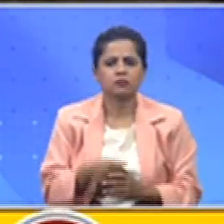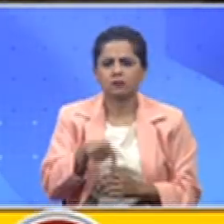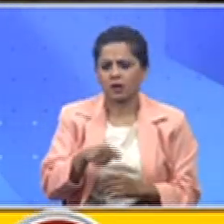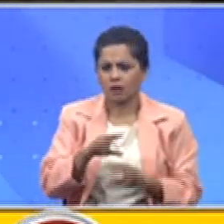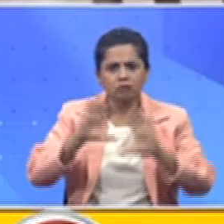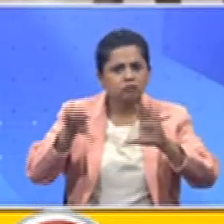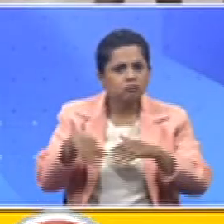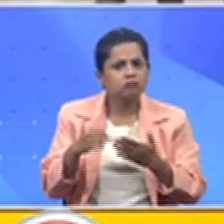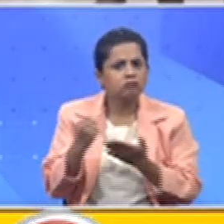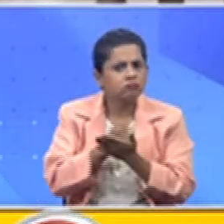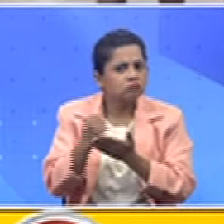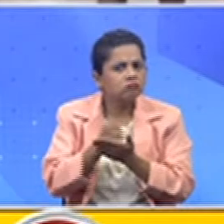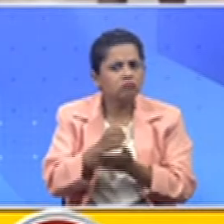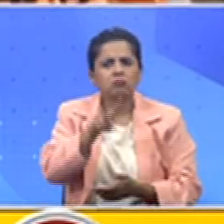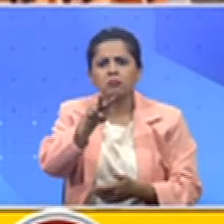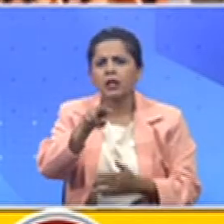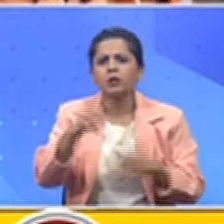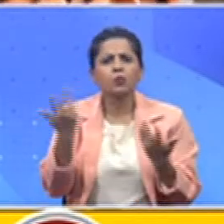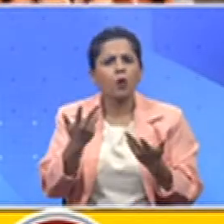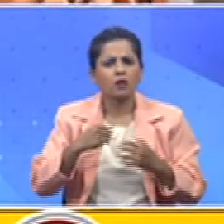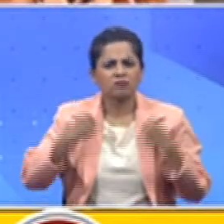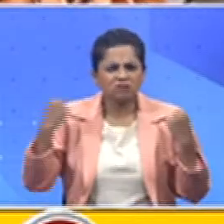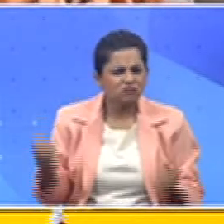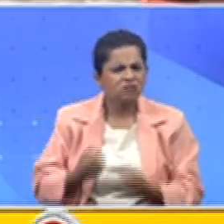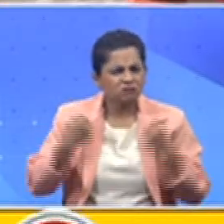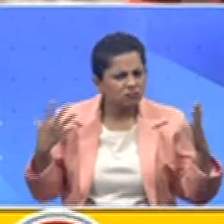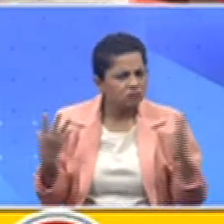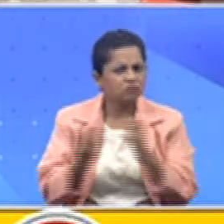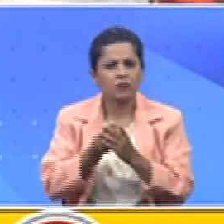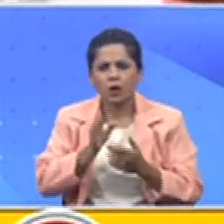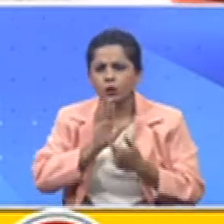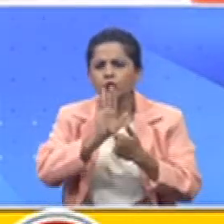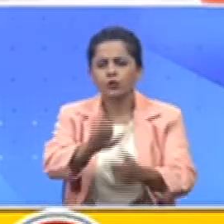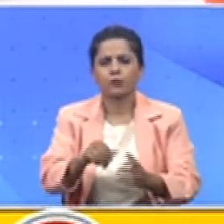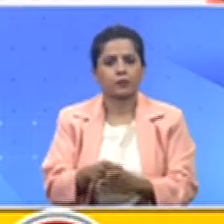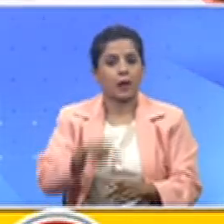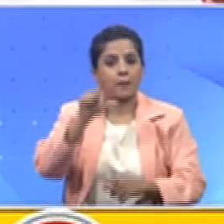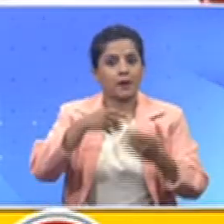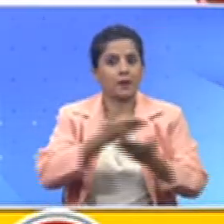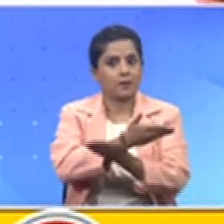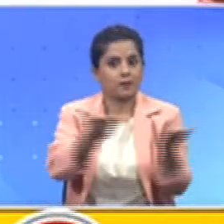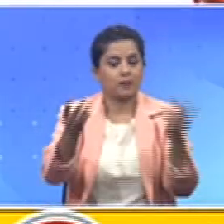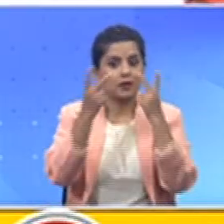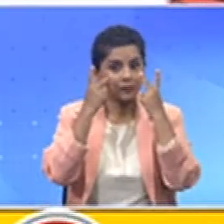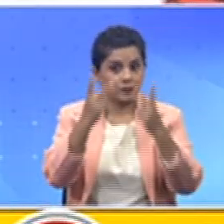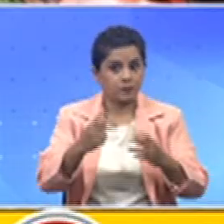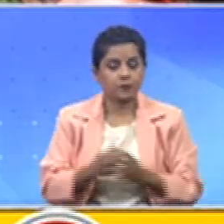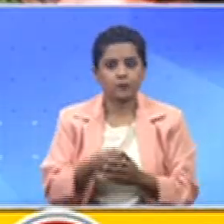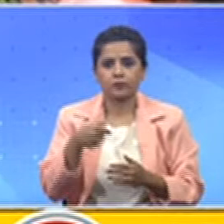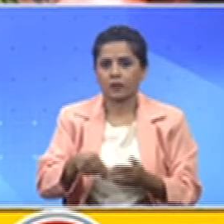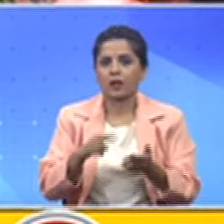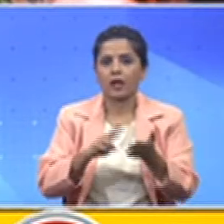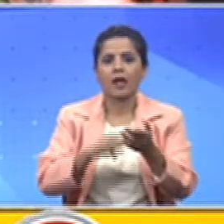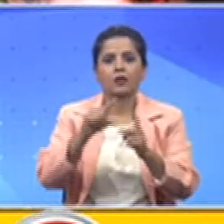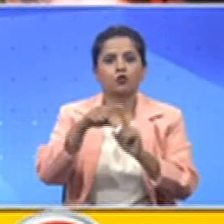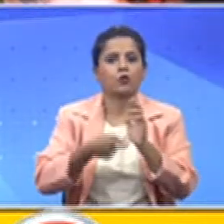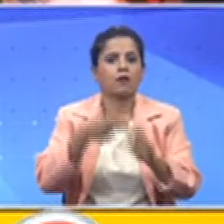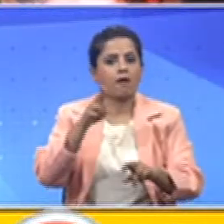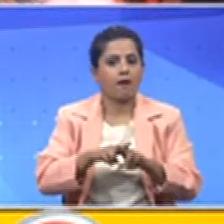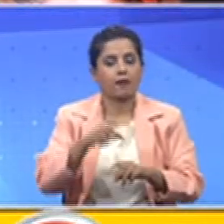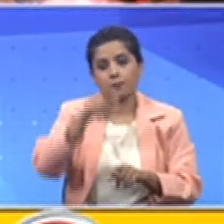सामूहिक प्रयास की ताकत क्या होती है। स्थानीय लोगों ने, हमारे एनडीआरएफ के जवानों